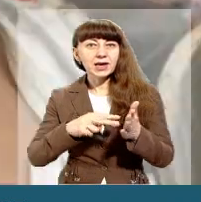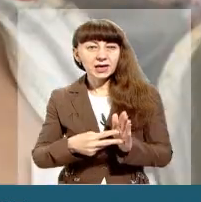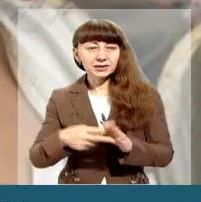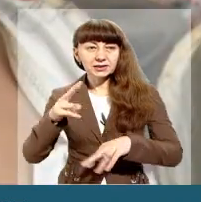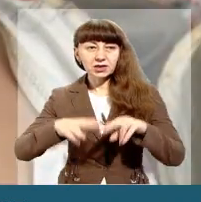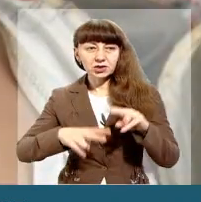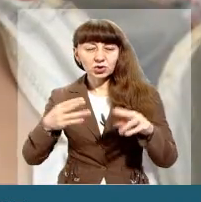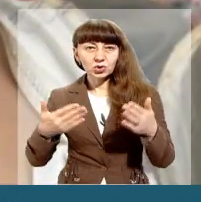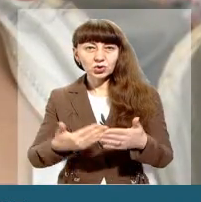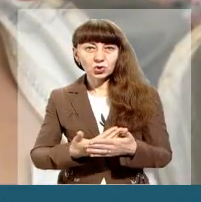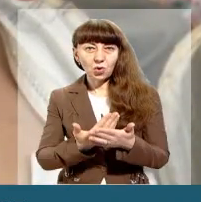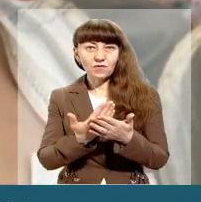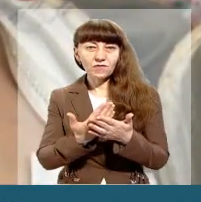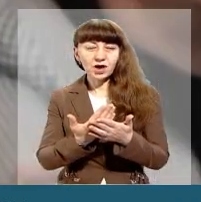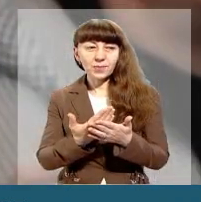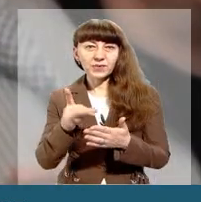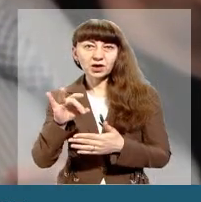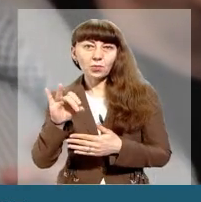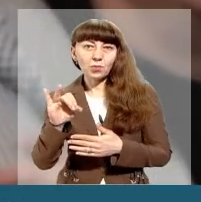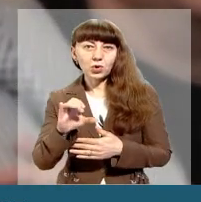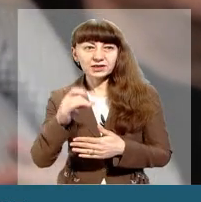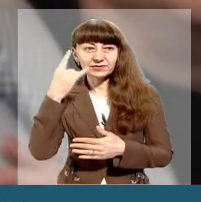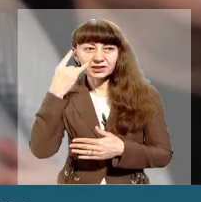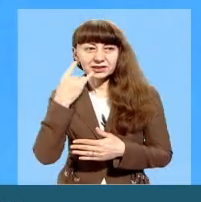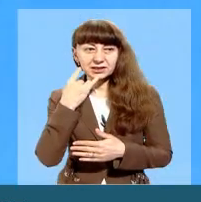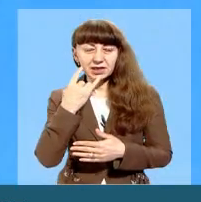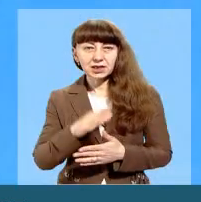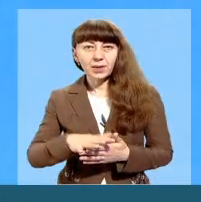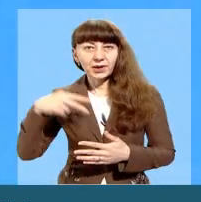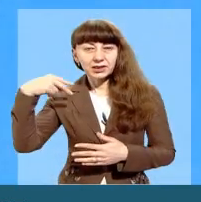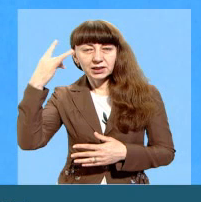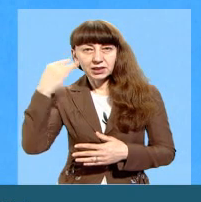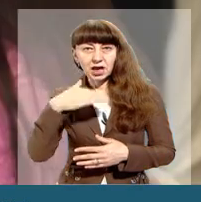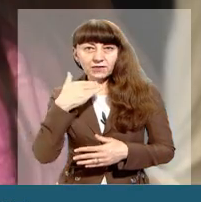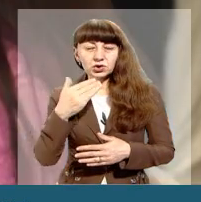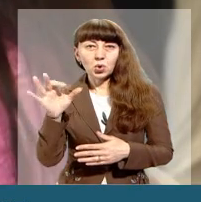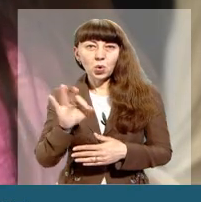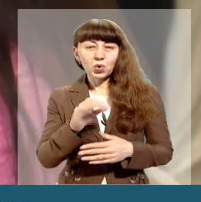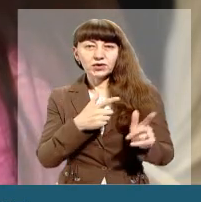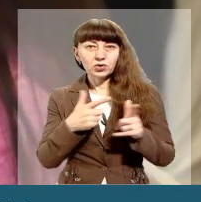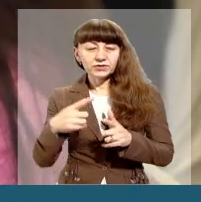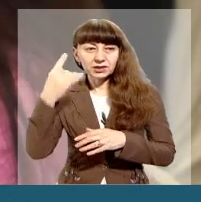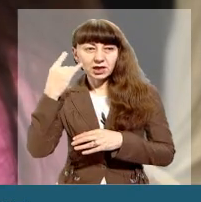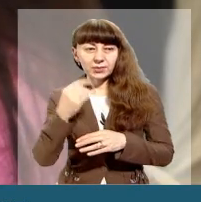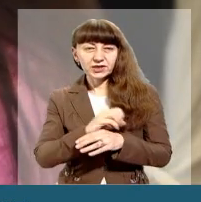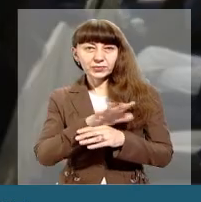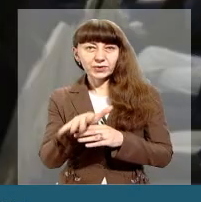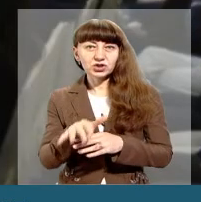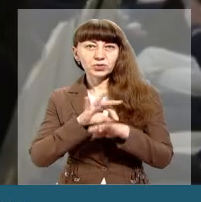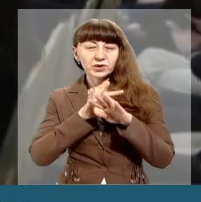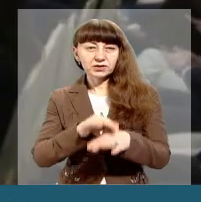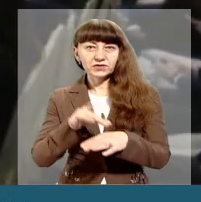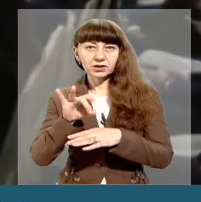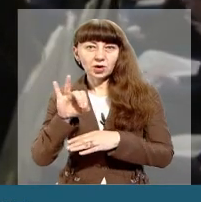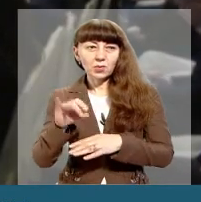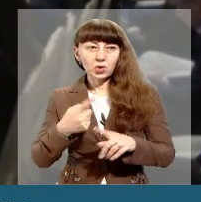совершенно нового интегрированного мегаполиса в Казахстане. Президент сообщил о готовности Казахстана обеспечить поставки в Сингапур